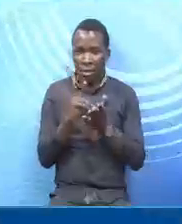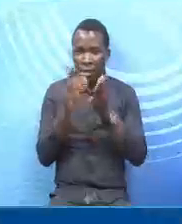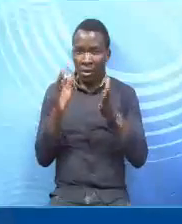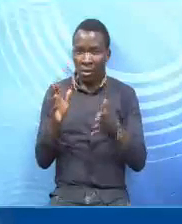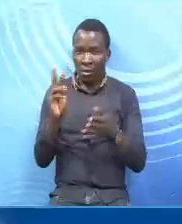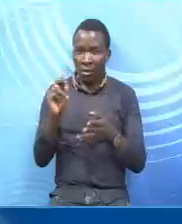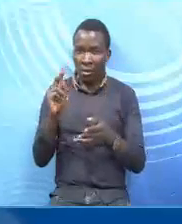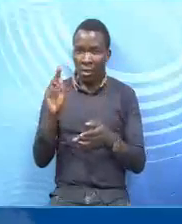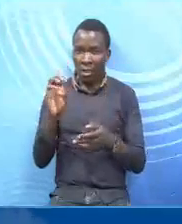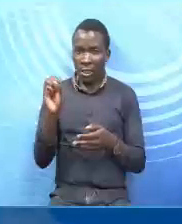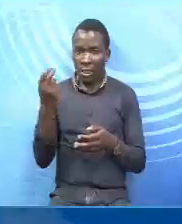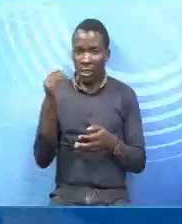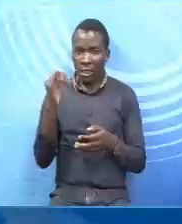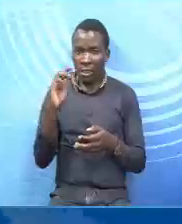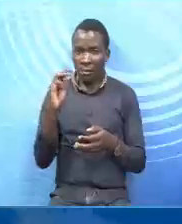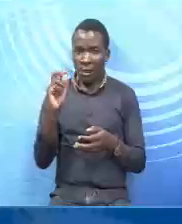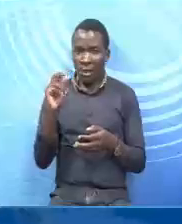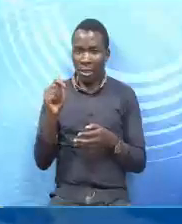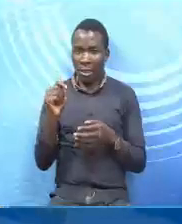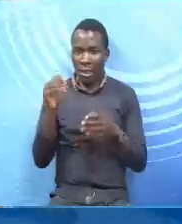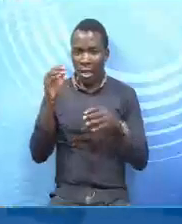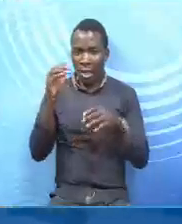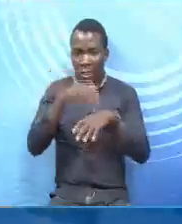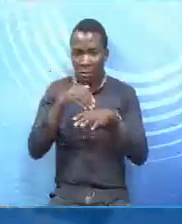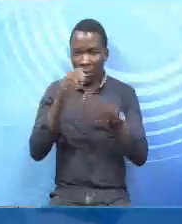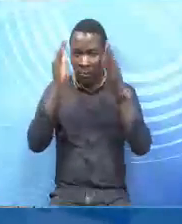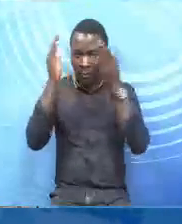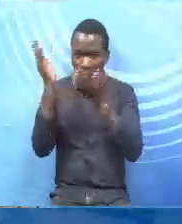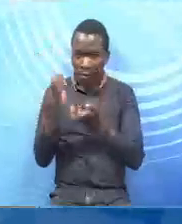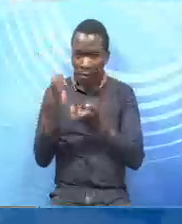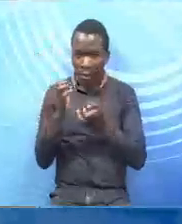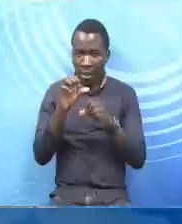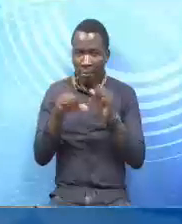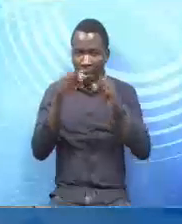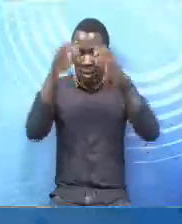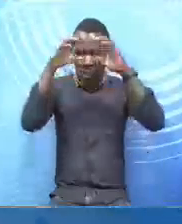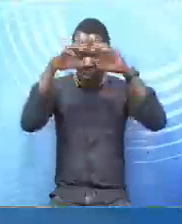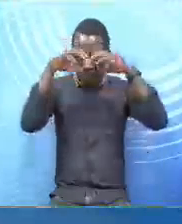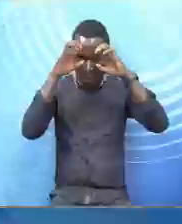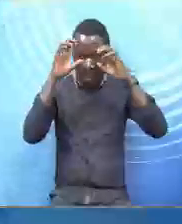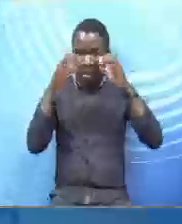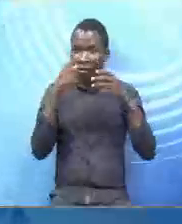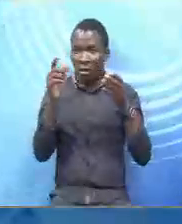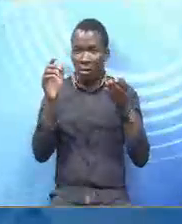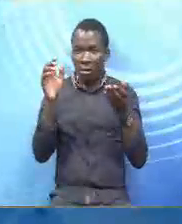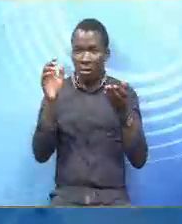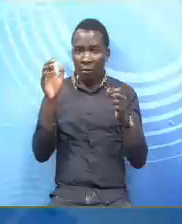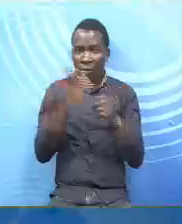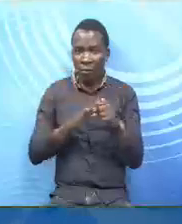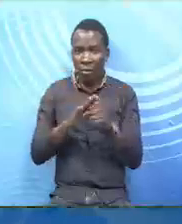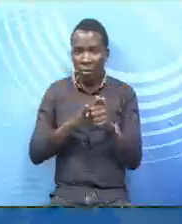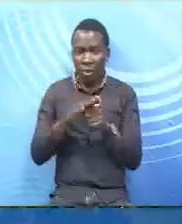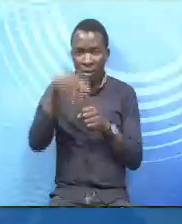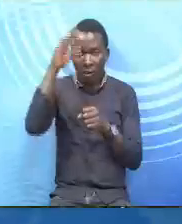wajuhagarariye RBC aragaruka ku cyo biteze kuri ibi bipimo akanashimangira ko byujuje ubuziranenge. Banyita Dr. Menelas